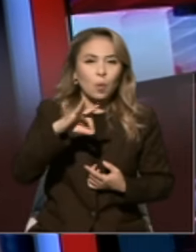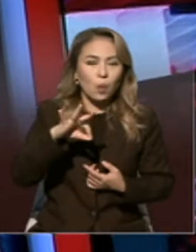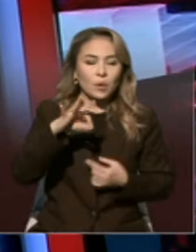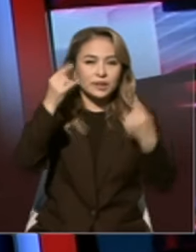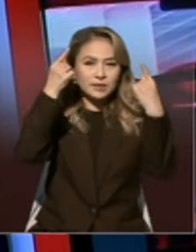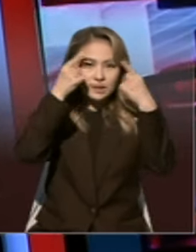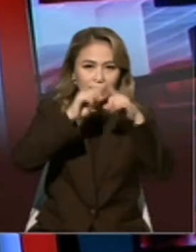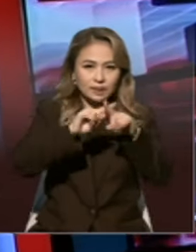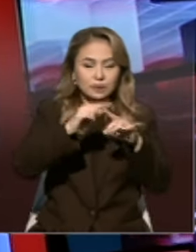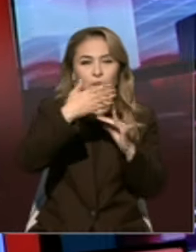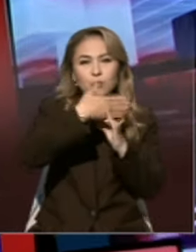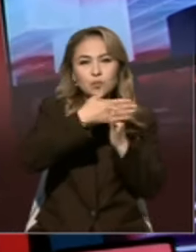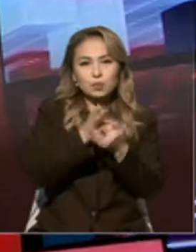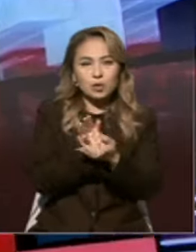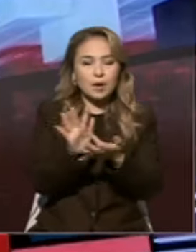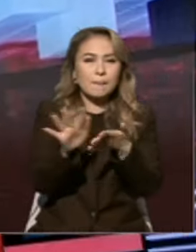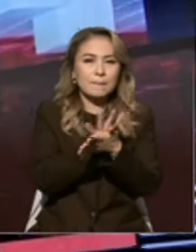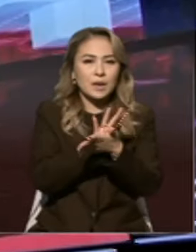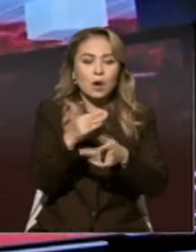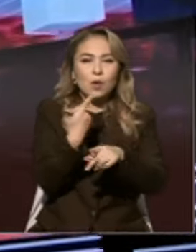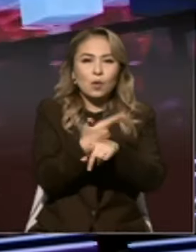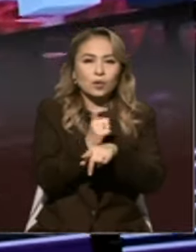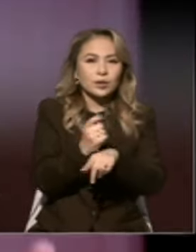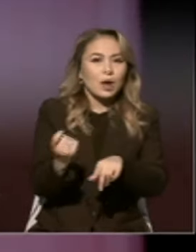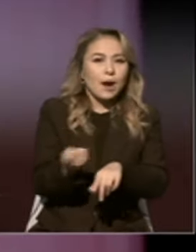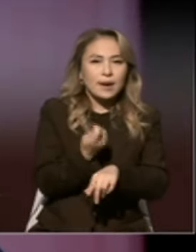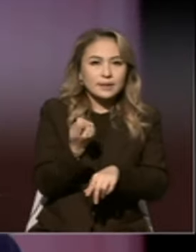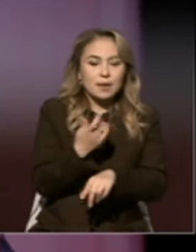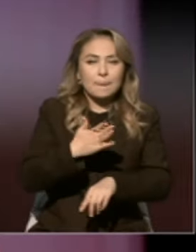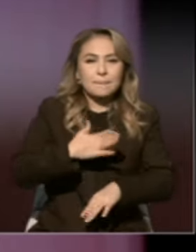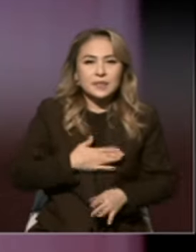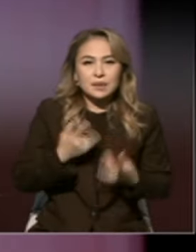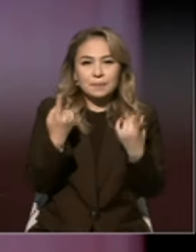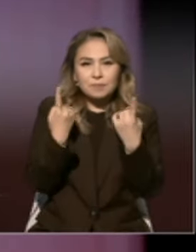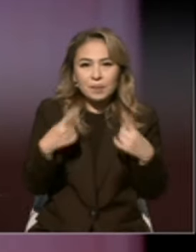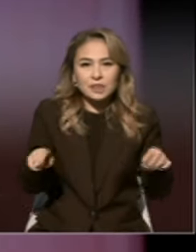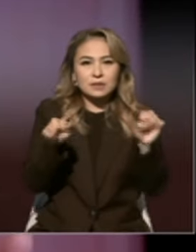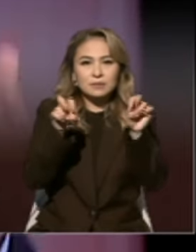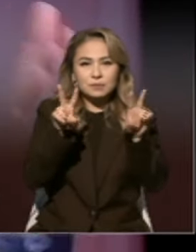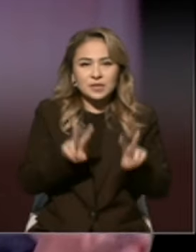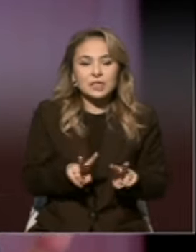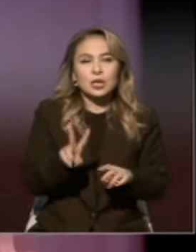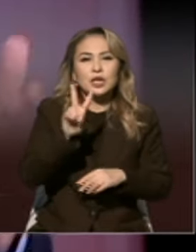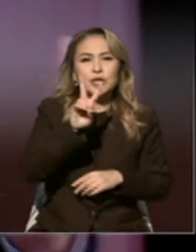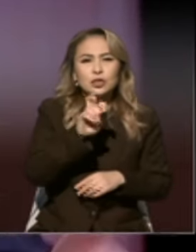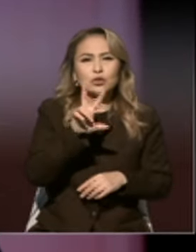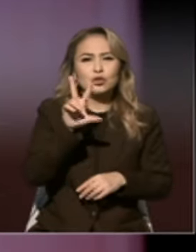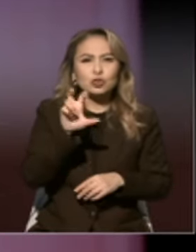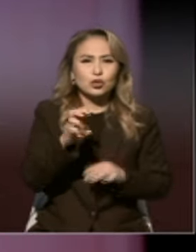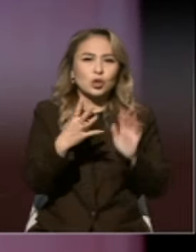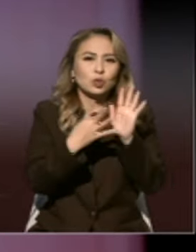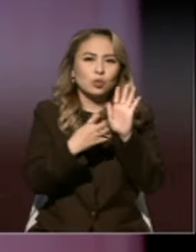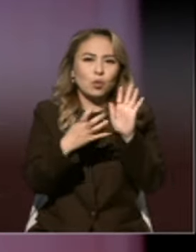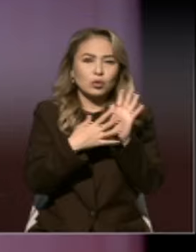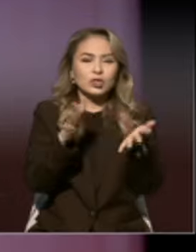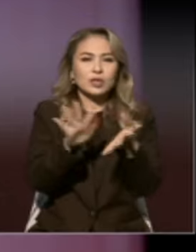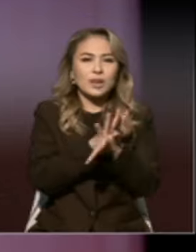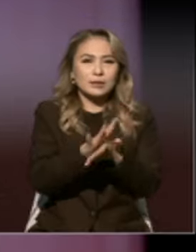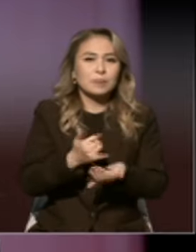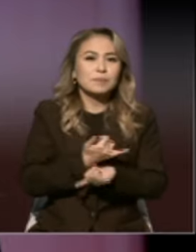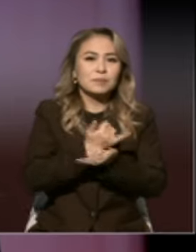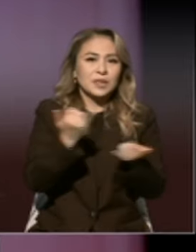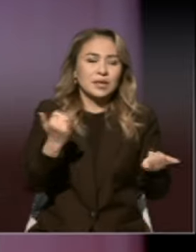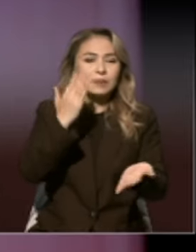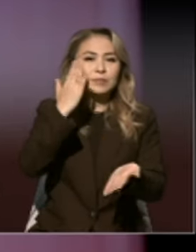гидрологтарға бөлінген грант санының өте аздығы. Біз басқа мамандықтарға 200, 300, 900 грант береміз. Сондықтан